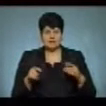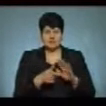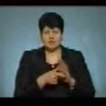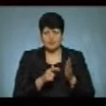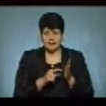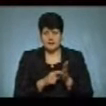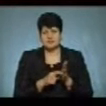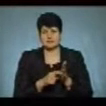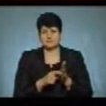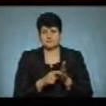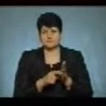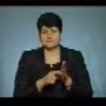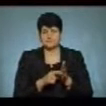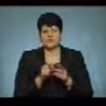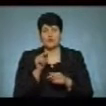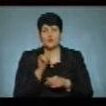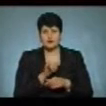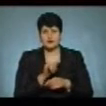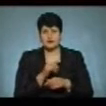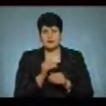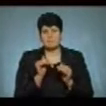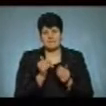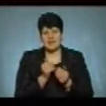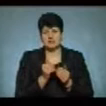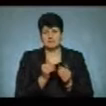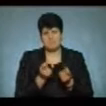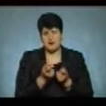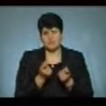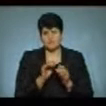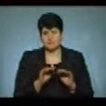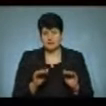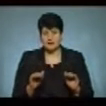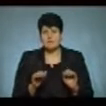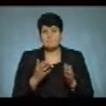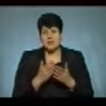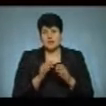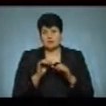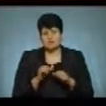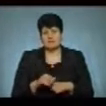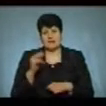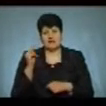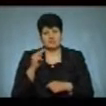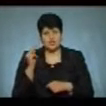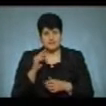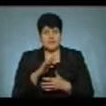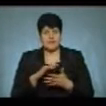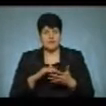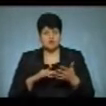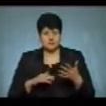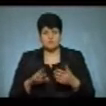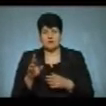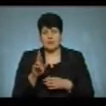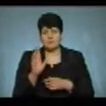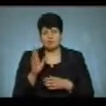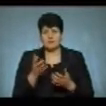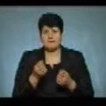в яких відсутніх дітей менш мало, мали можливість навчатися далі. В п'ятницю ми